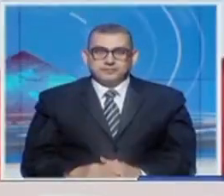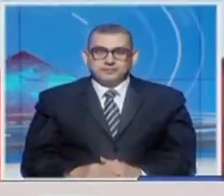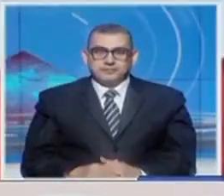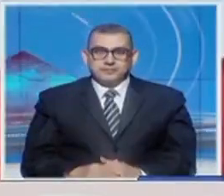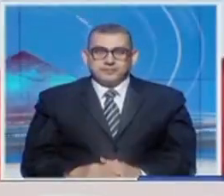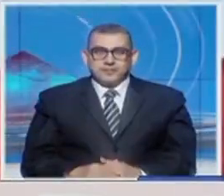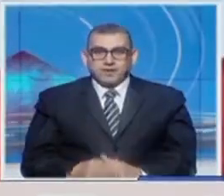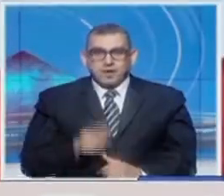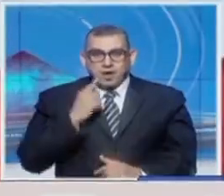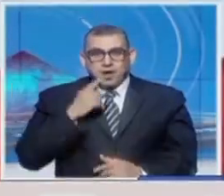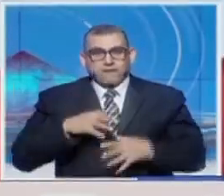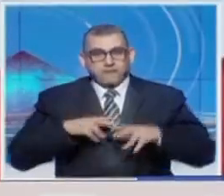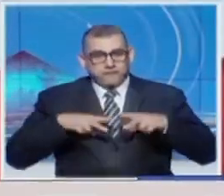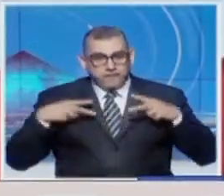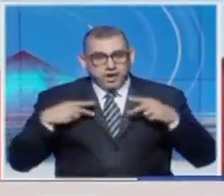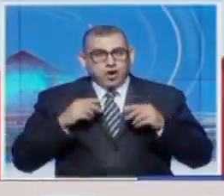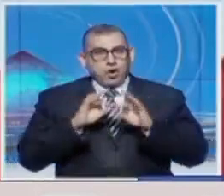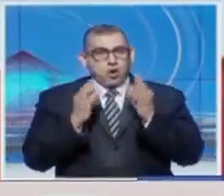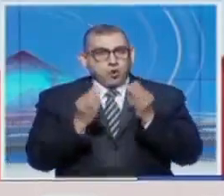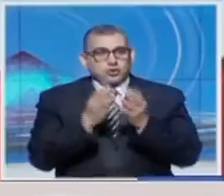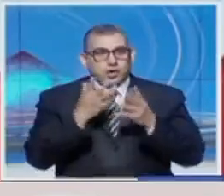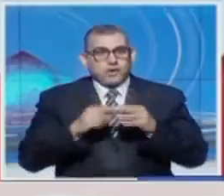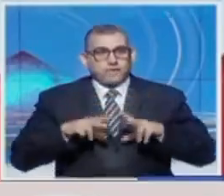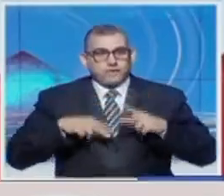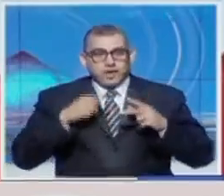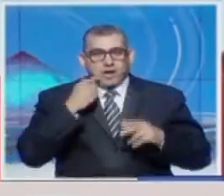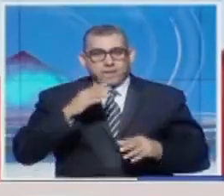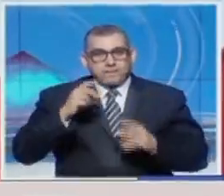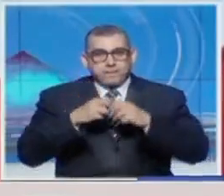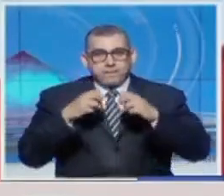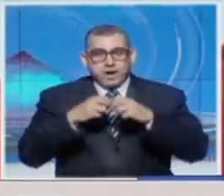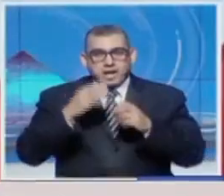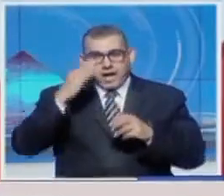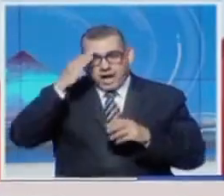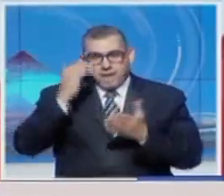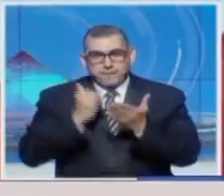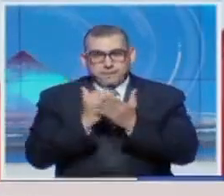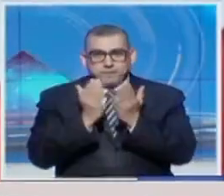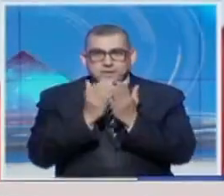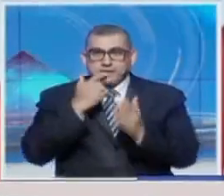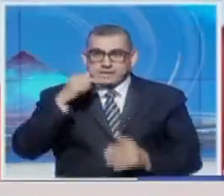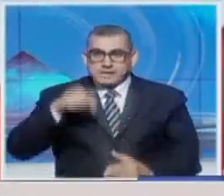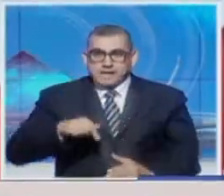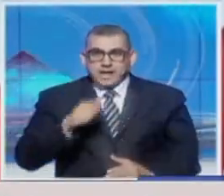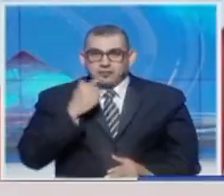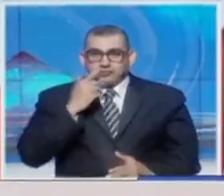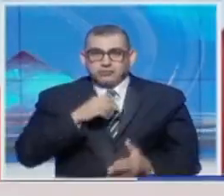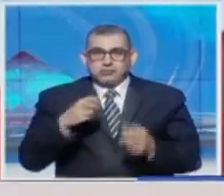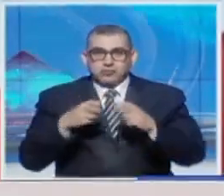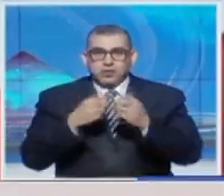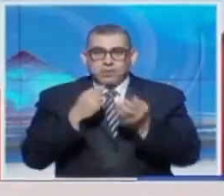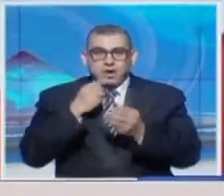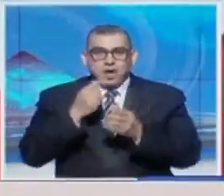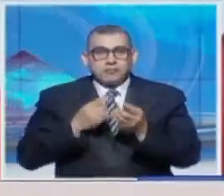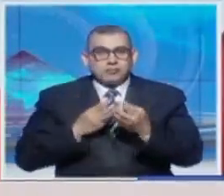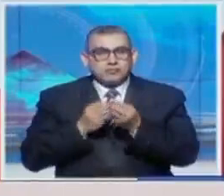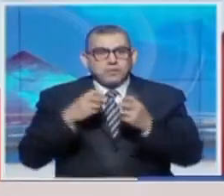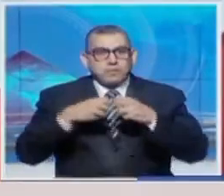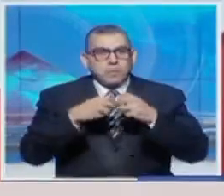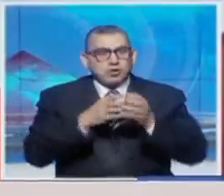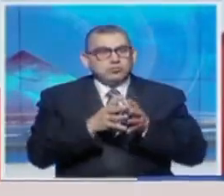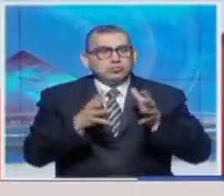افرح وفرح أولادك، عنوان جديد لمعارض أهل المدارس هذا العام، والسبب هو الانتشار الواسع لتلك